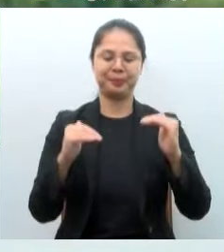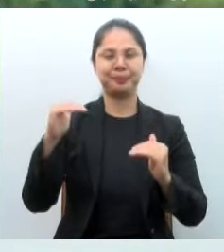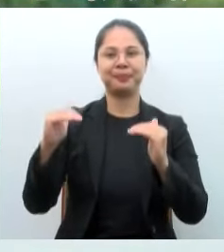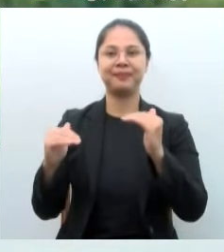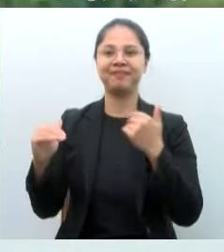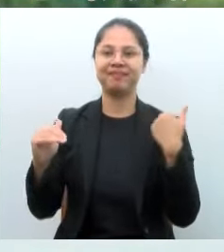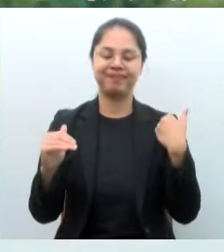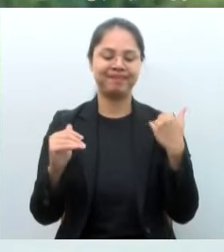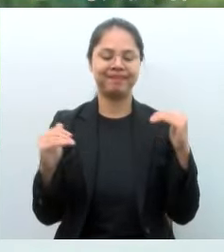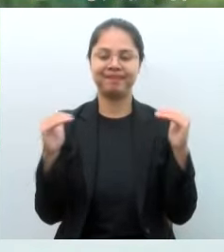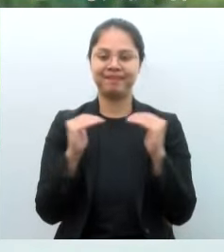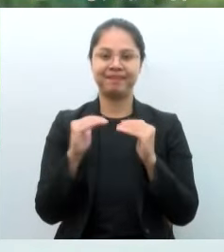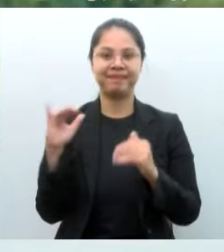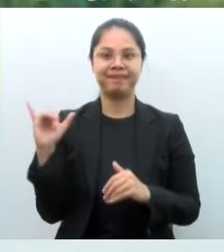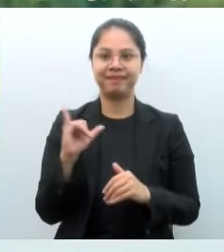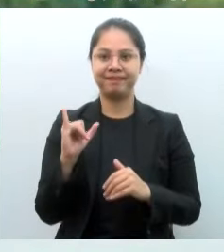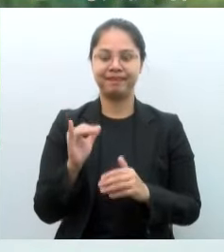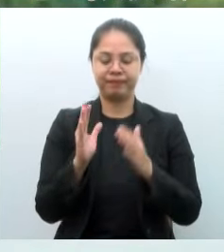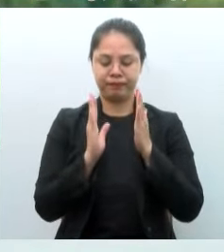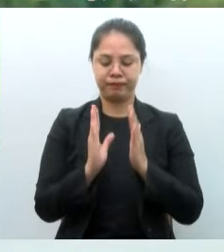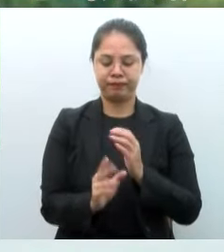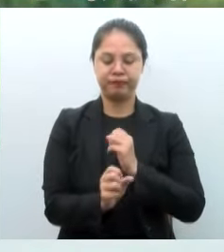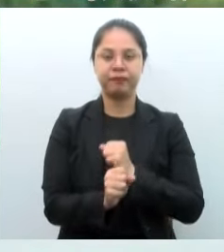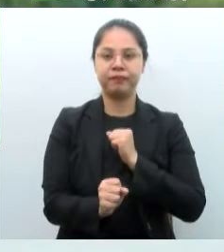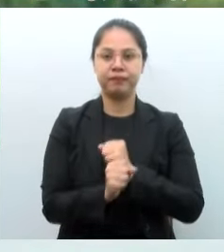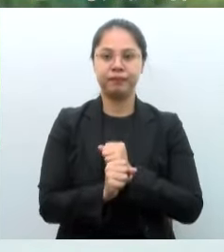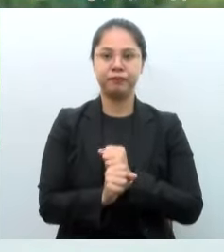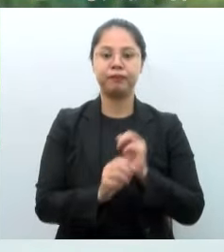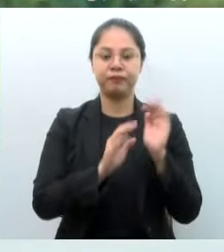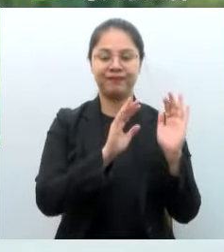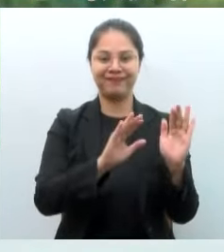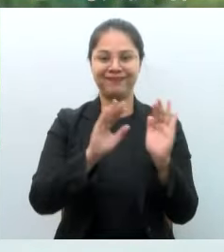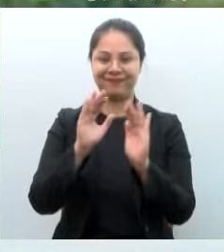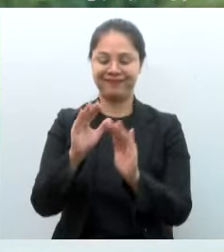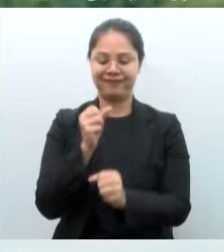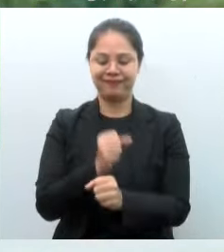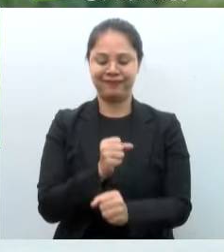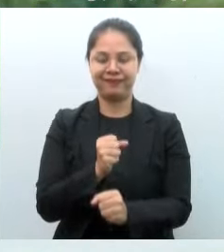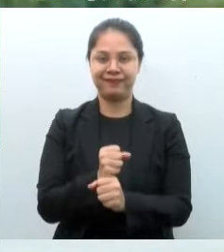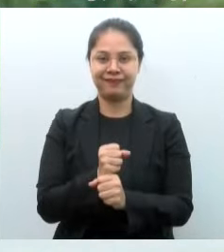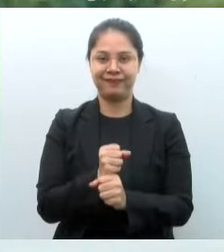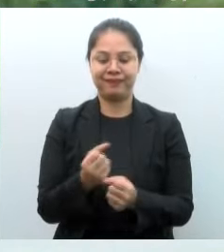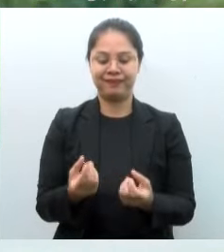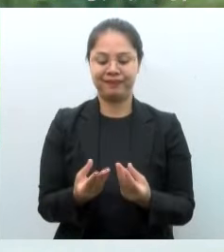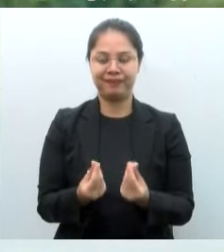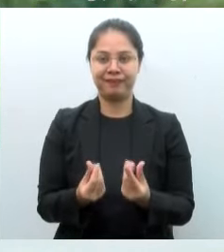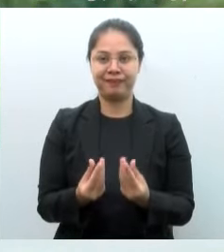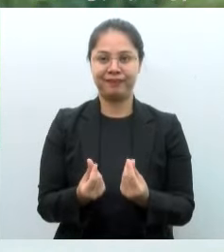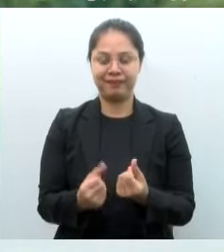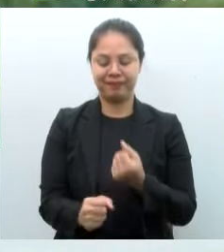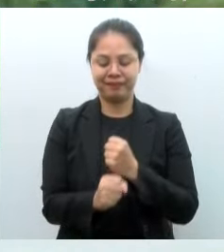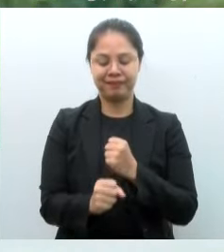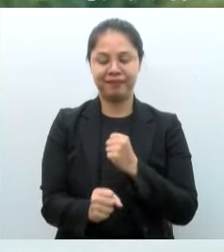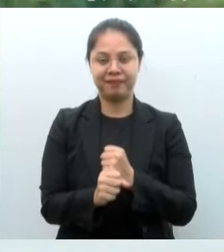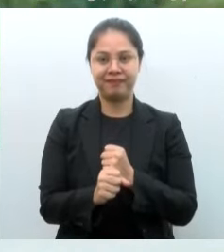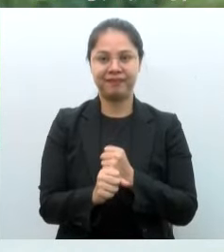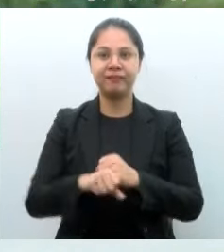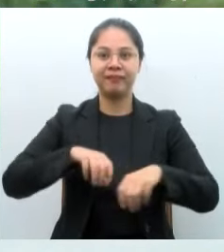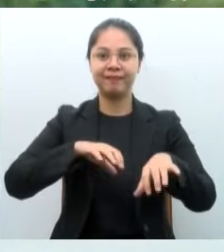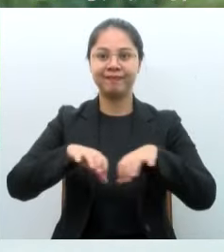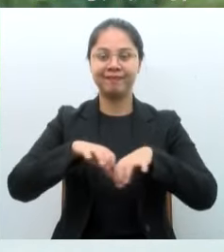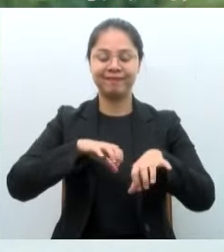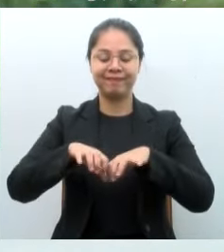ราะฉะนั้นในการบริหารอัตรากำลังนั้นนะครับก็ฝากท่านผู้อำนวยการสำนักงานเขตพื้นที่ไปว่าในการจากการป